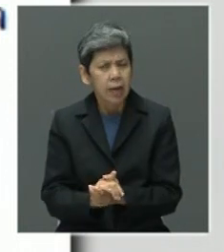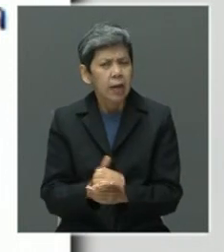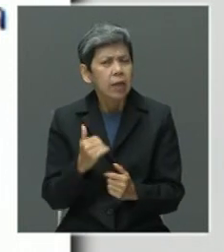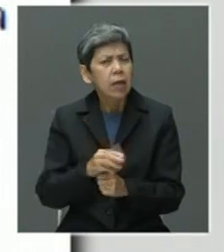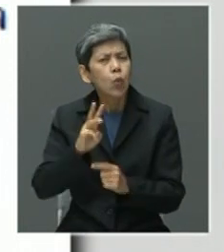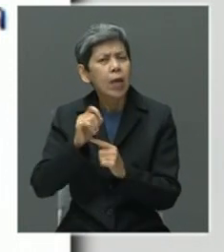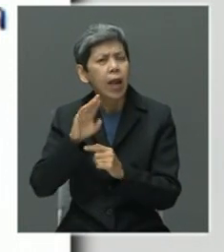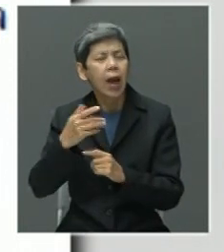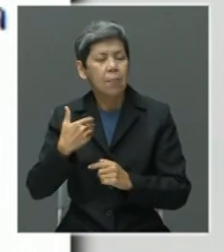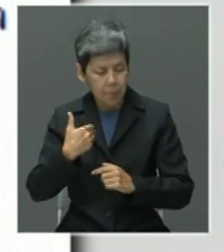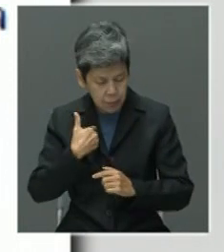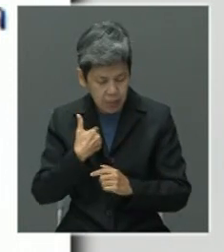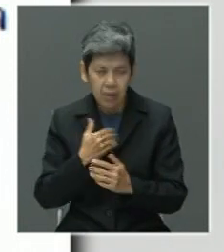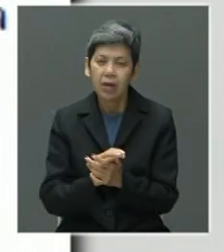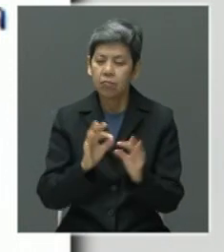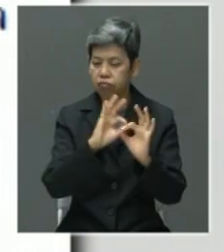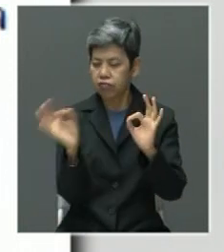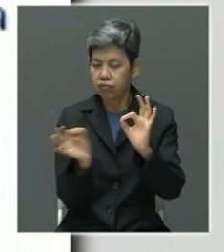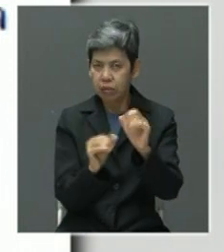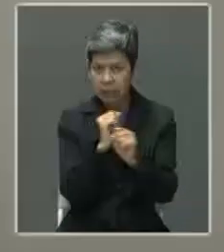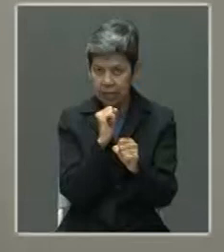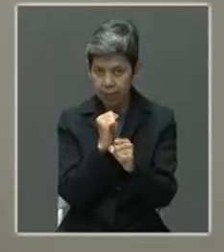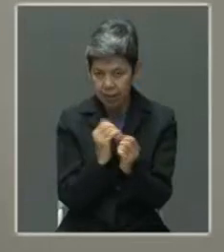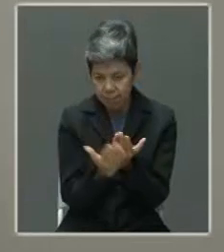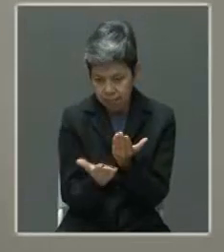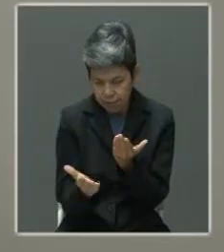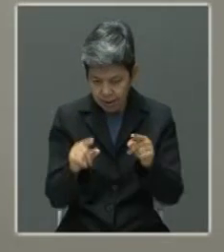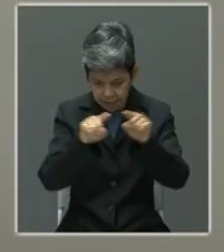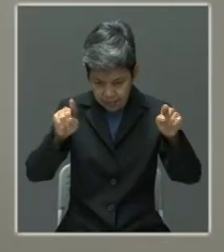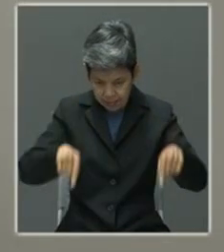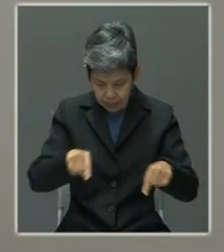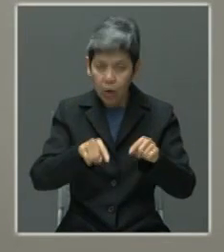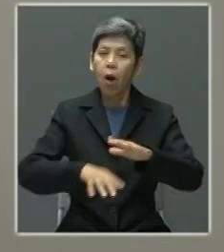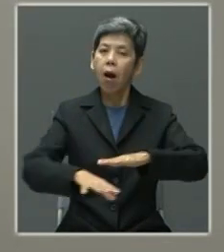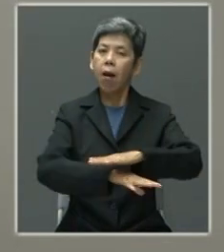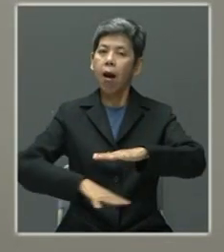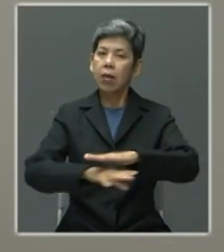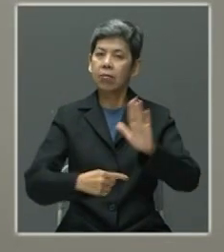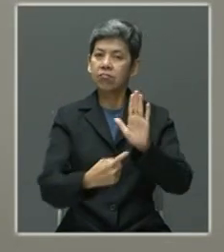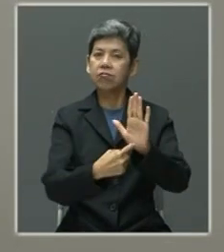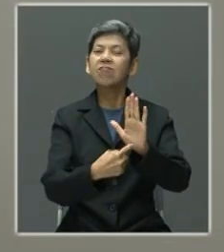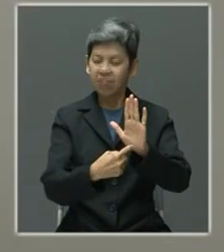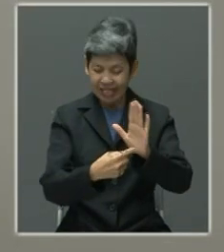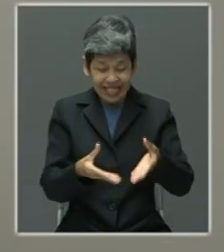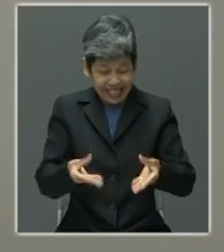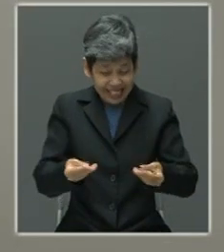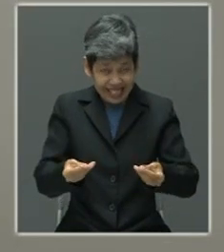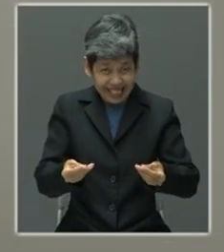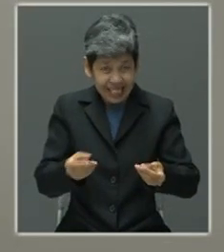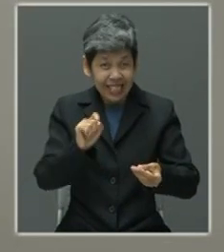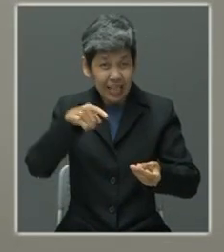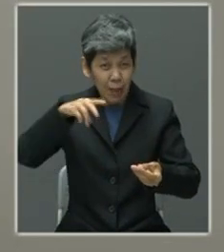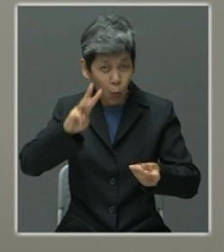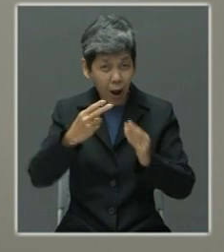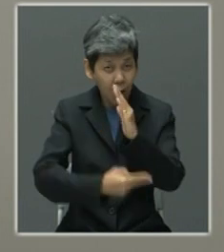คุณวีระเองก็มีการโพสต์เอกสารโดยระบุว่านี่คือหลักฐานที่เชื่อว่าที่ดินสีพันว